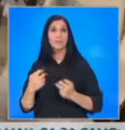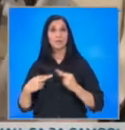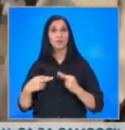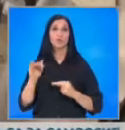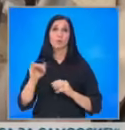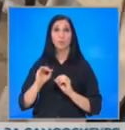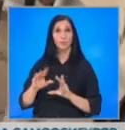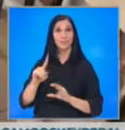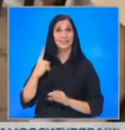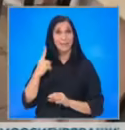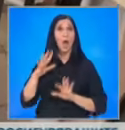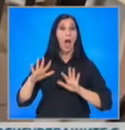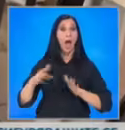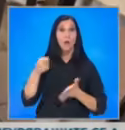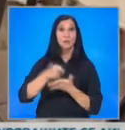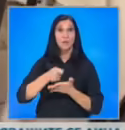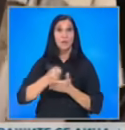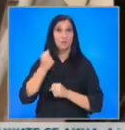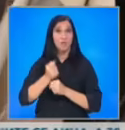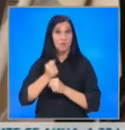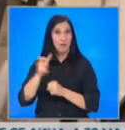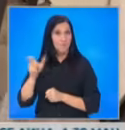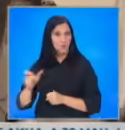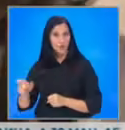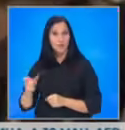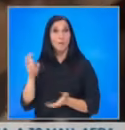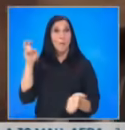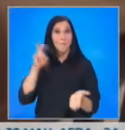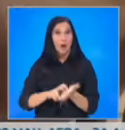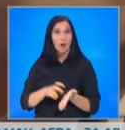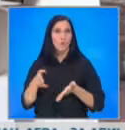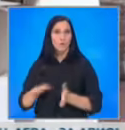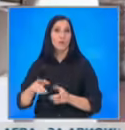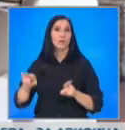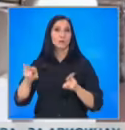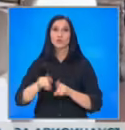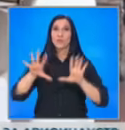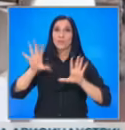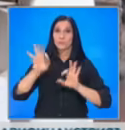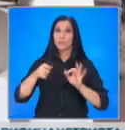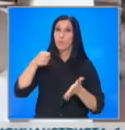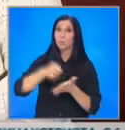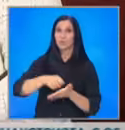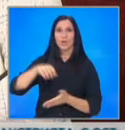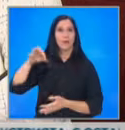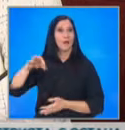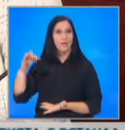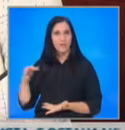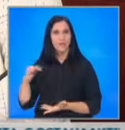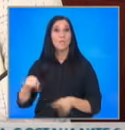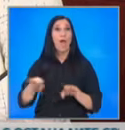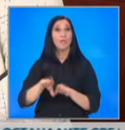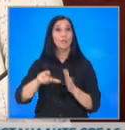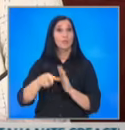отпускан само ако заплатите на персонала са по банков път, както и 10% от плащанията на клиентите. Паралелно с това до края на